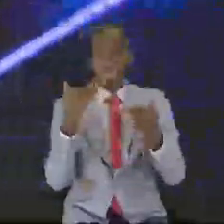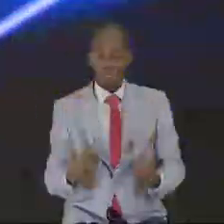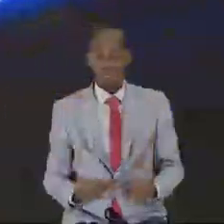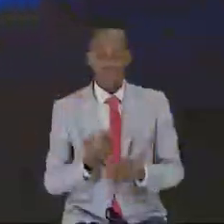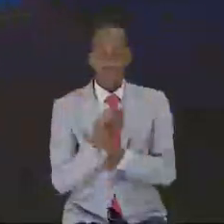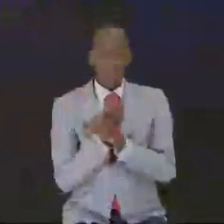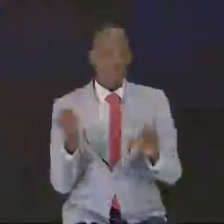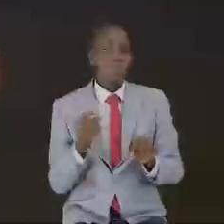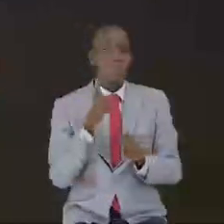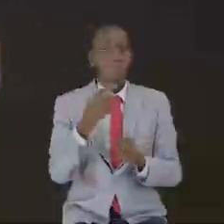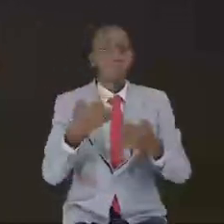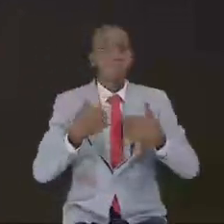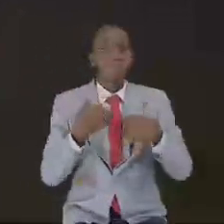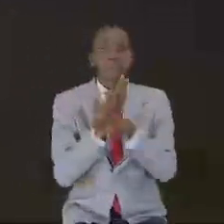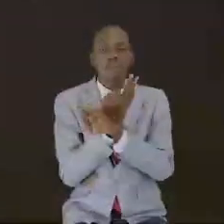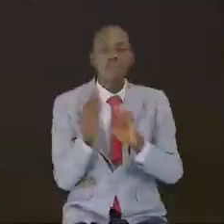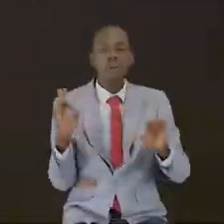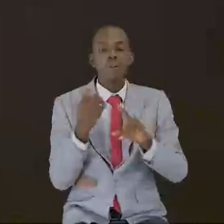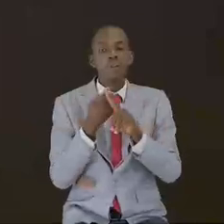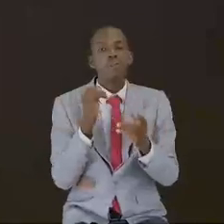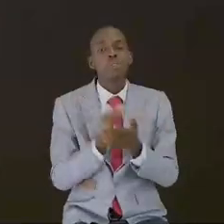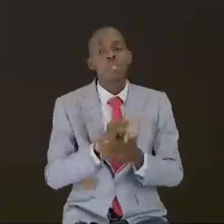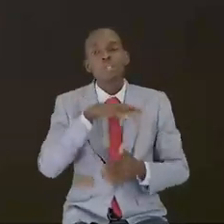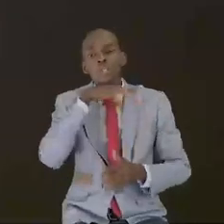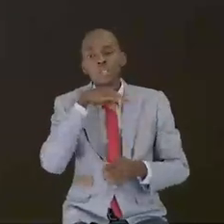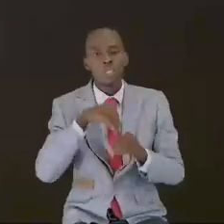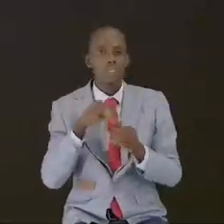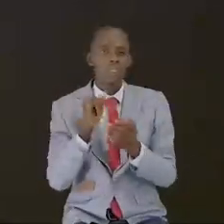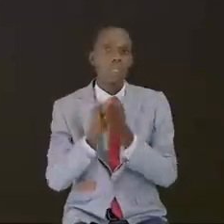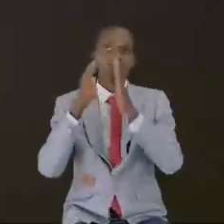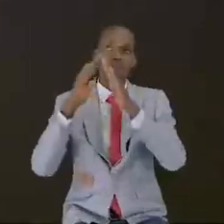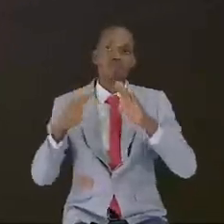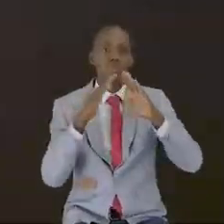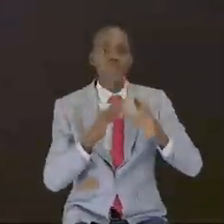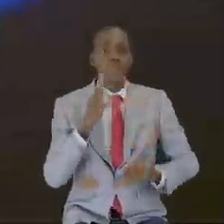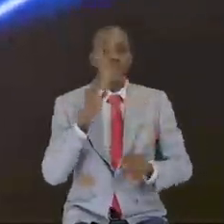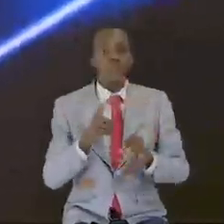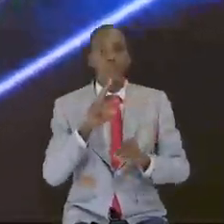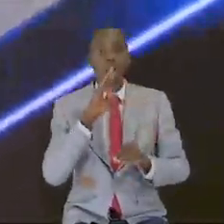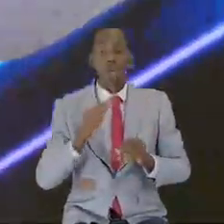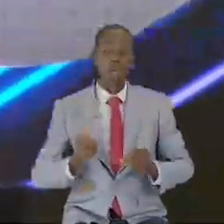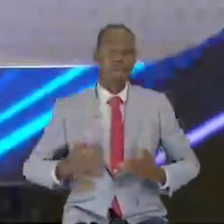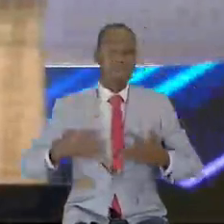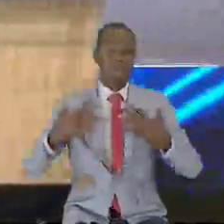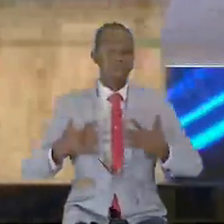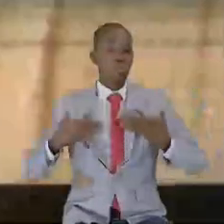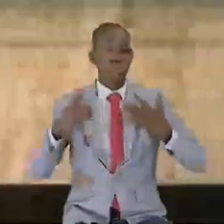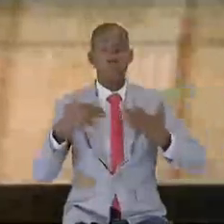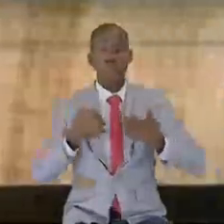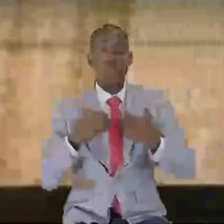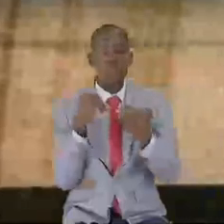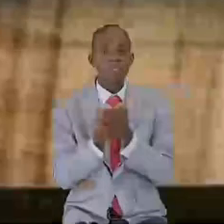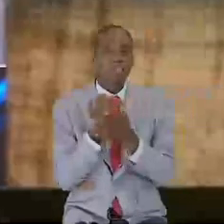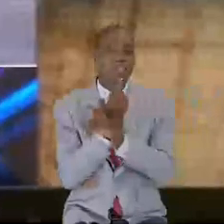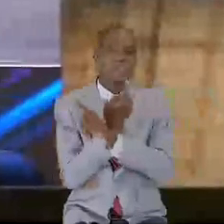la liberté maintenant de cette corruption de la communauté. Si tu es un jeune et que tu es sauvé, tu as la liberté. Tu